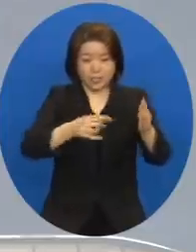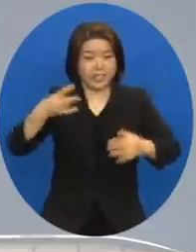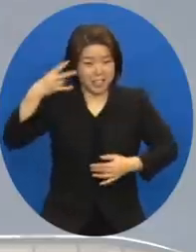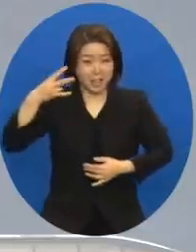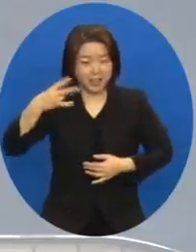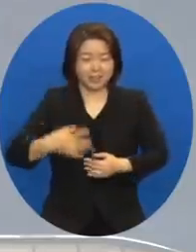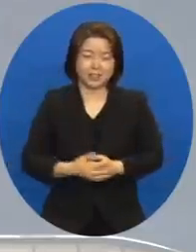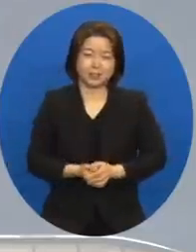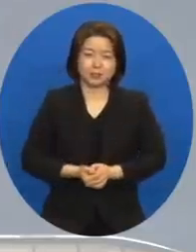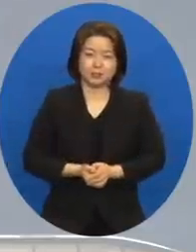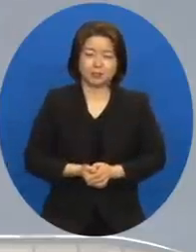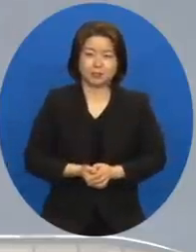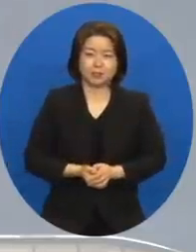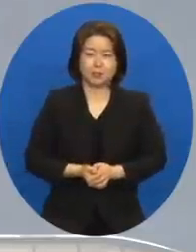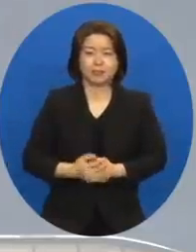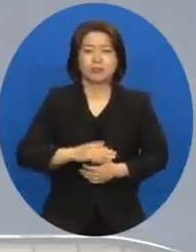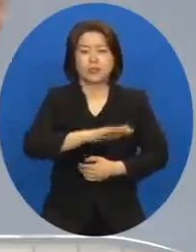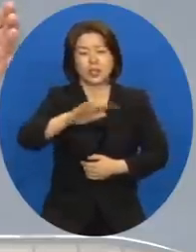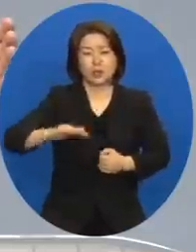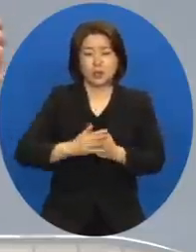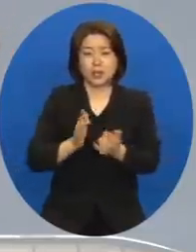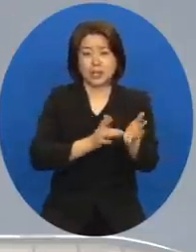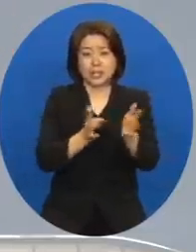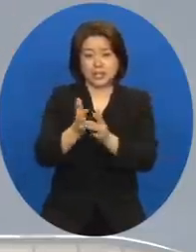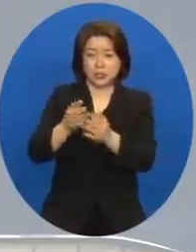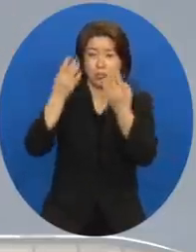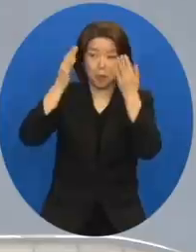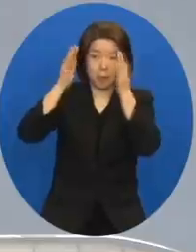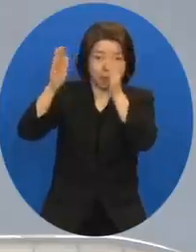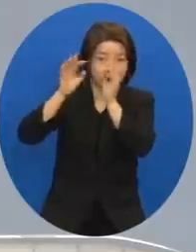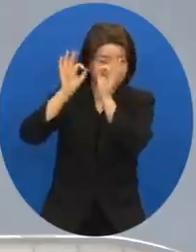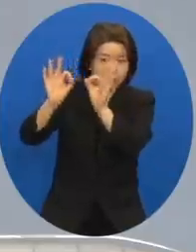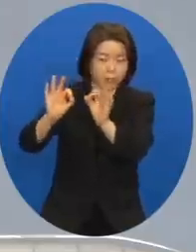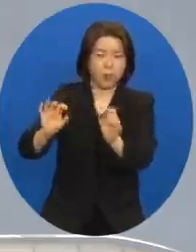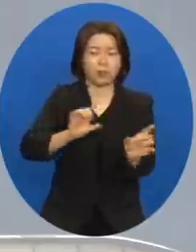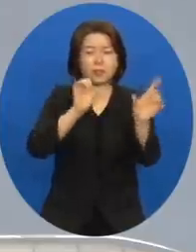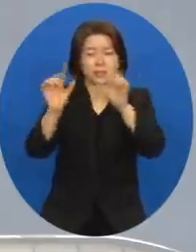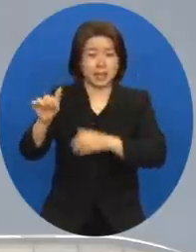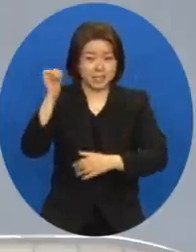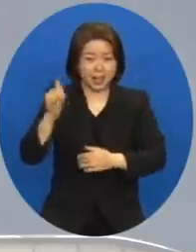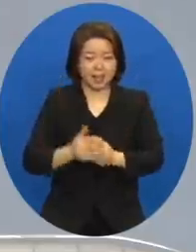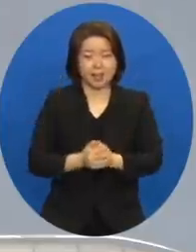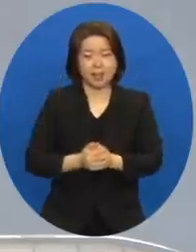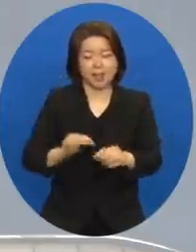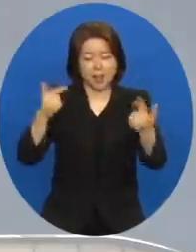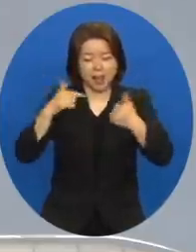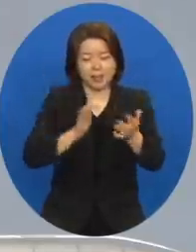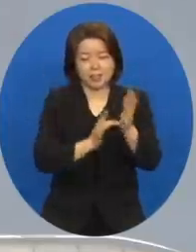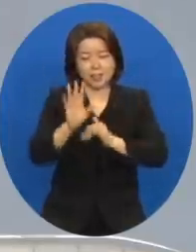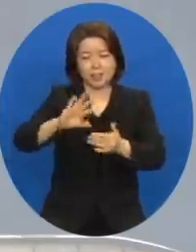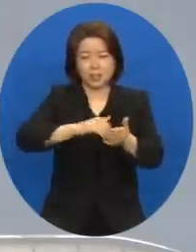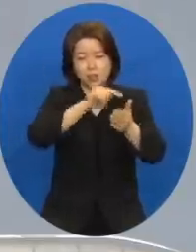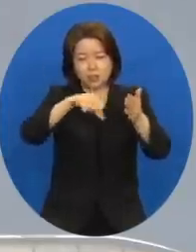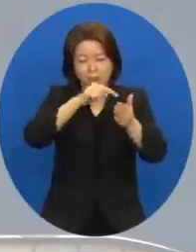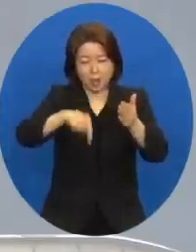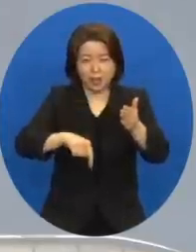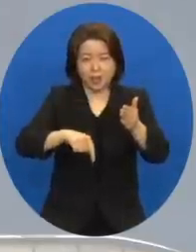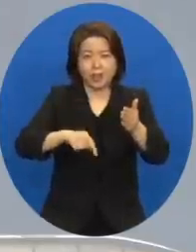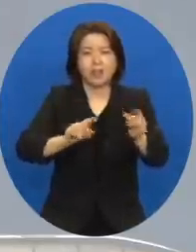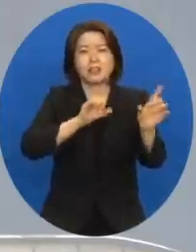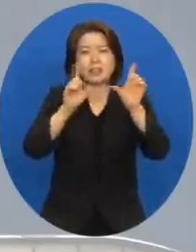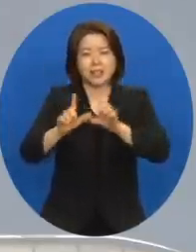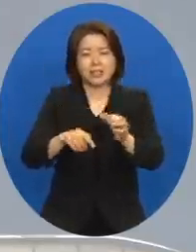됩니다 우리가 예수님을 바라보고 살자 항상 예수님 안에 거하지 않은 이후에 요